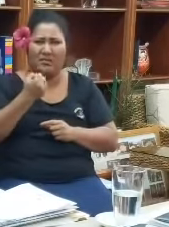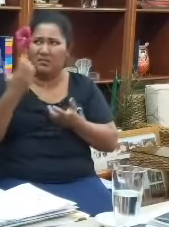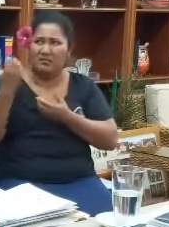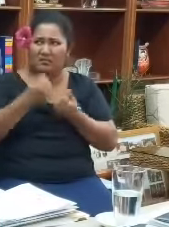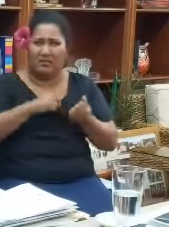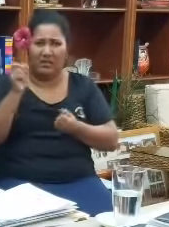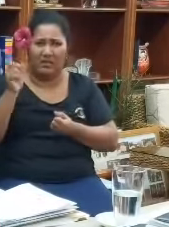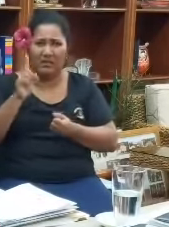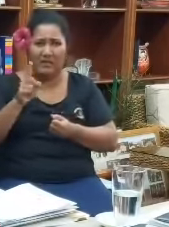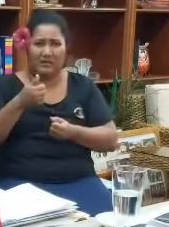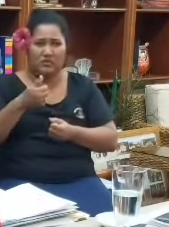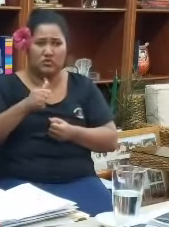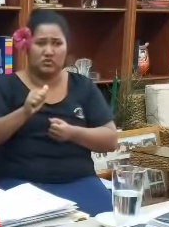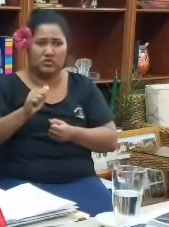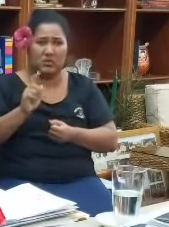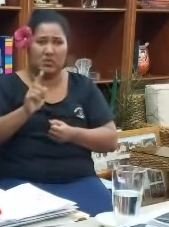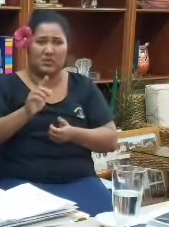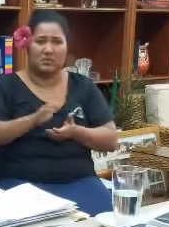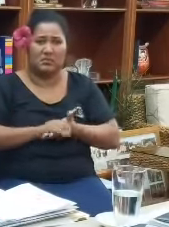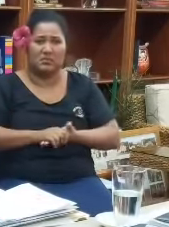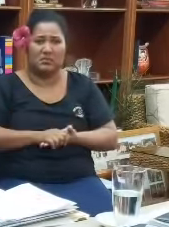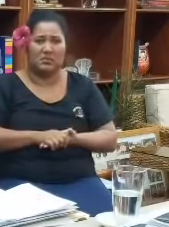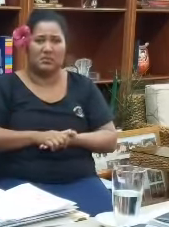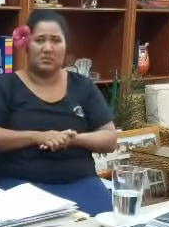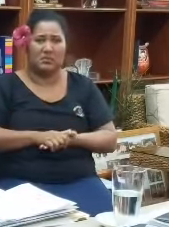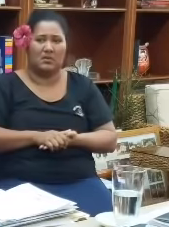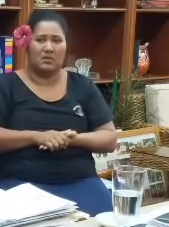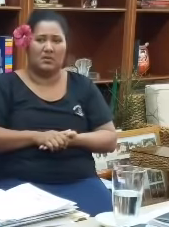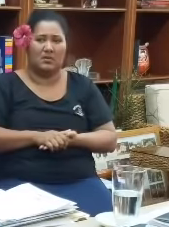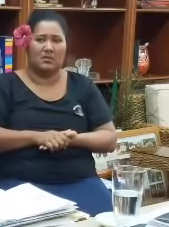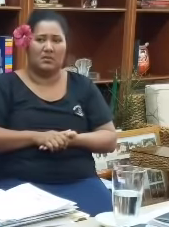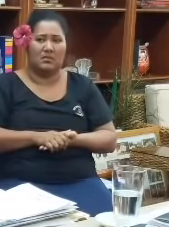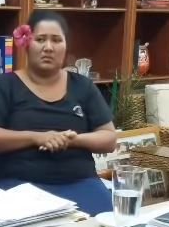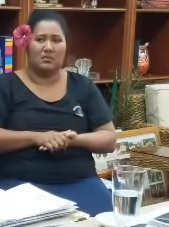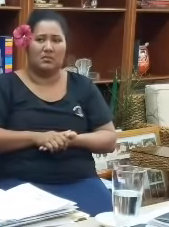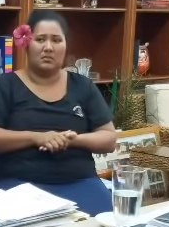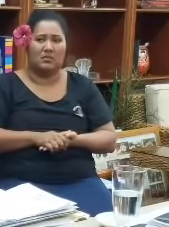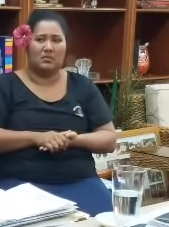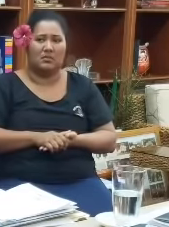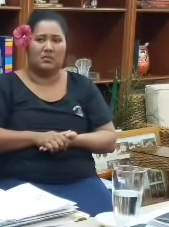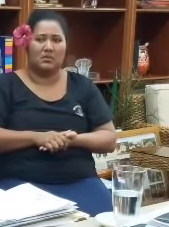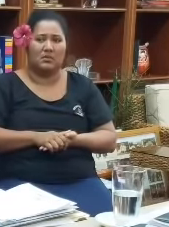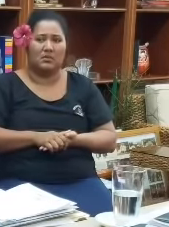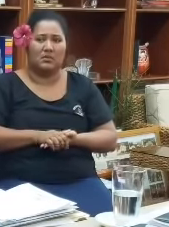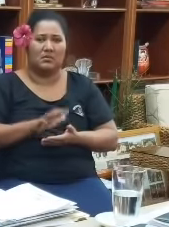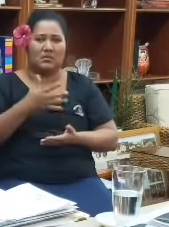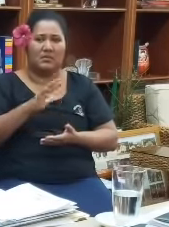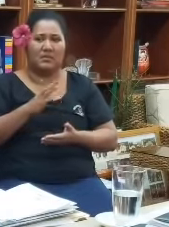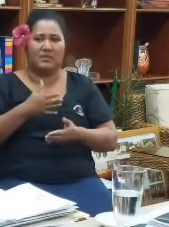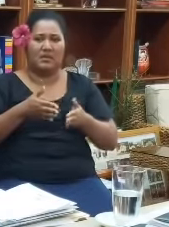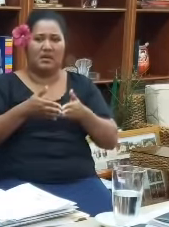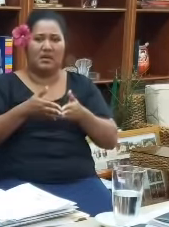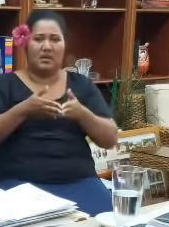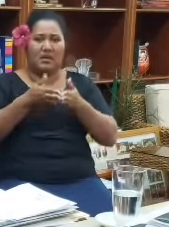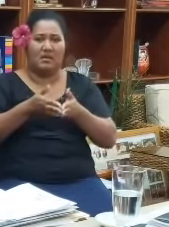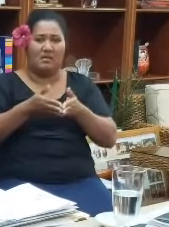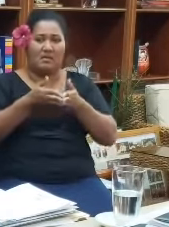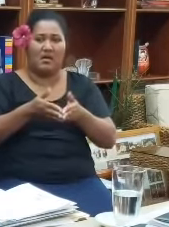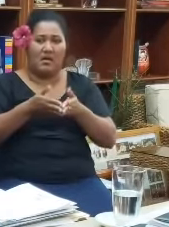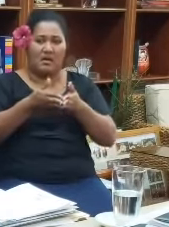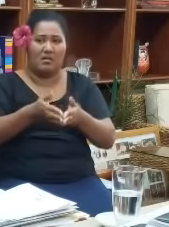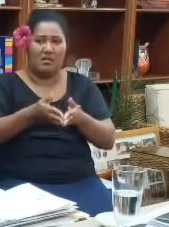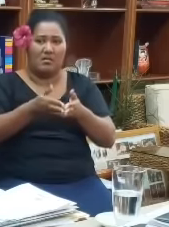A e fao ngafso ta inga voi e sa kelike. Pe mai ma se vaa ku se mea voi lele a